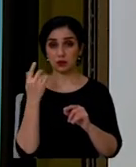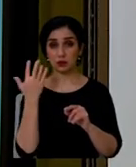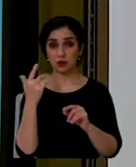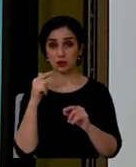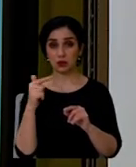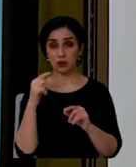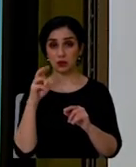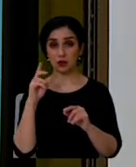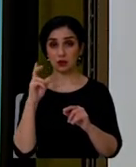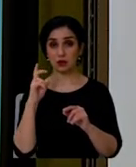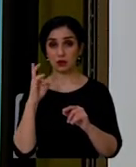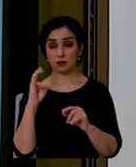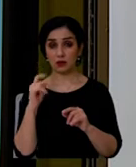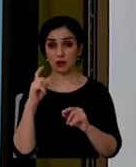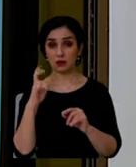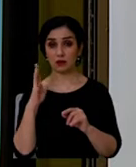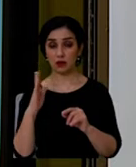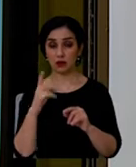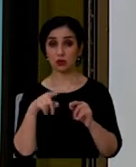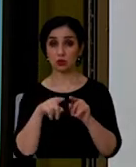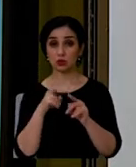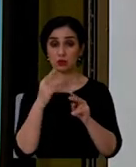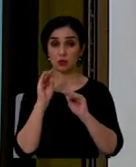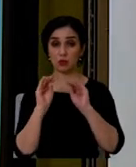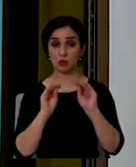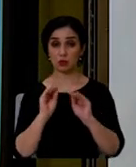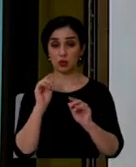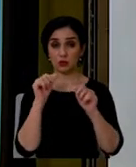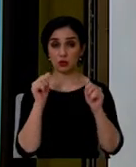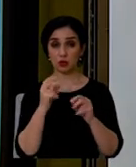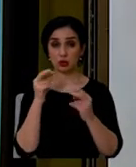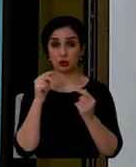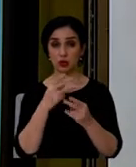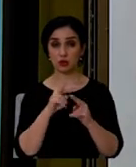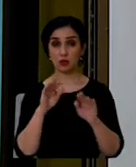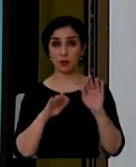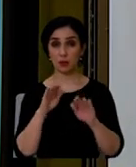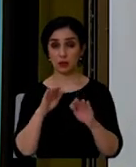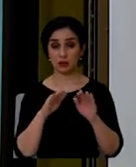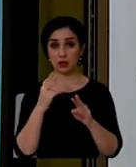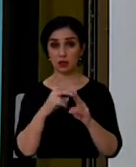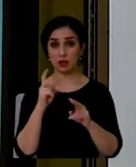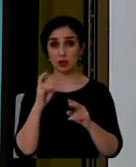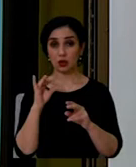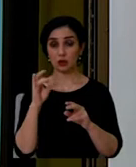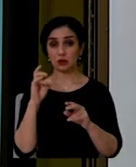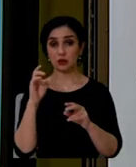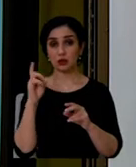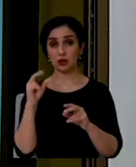55,5 грамм на эквивалент. И подставляю формулу. Соответственно, масса хлорида